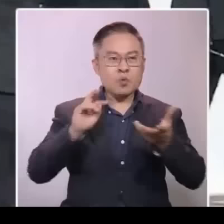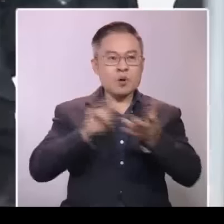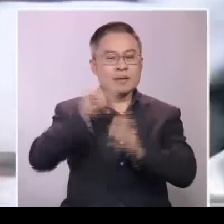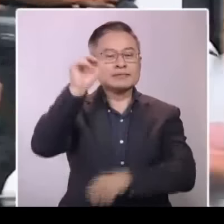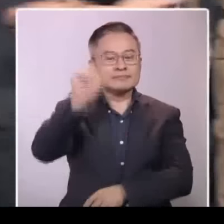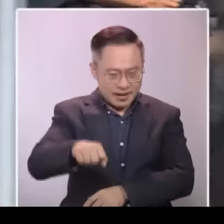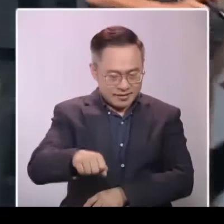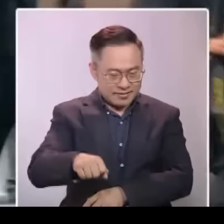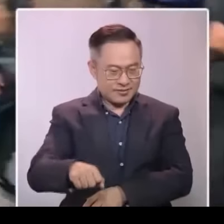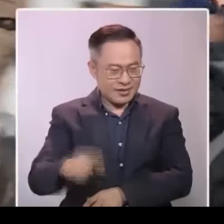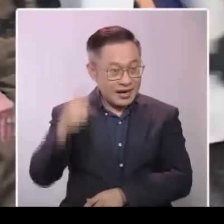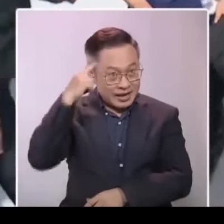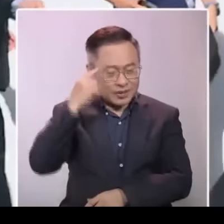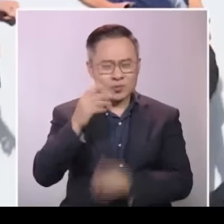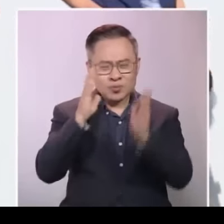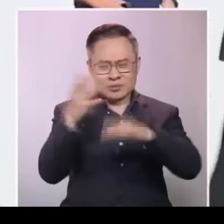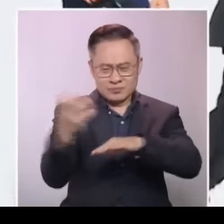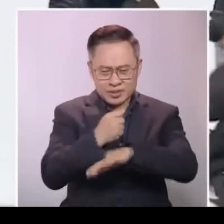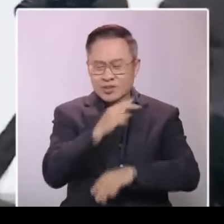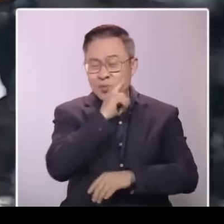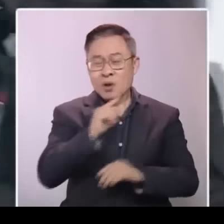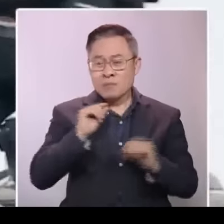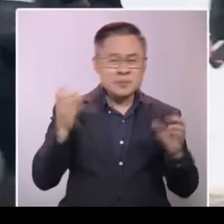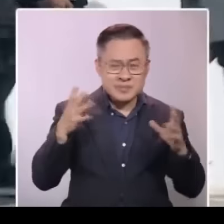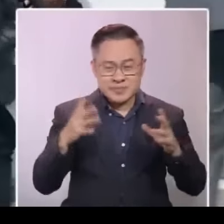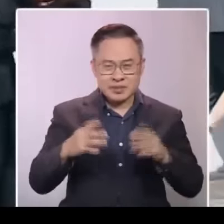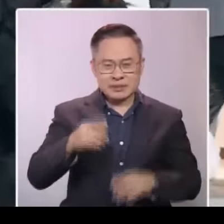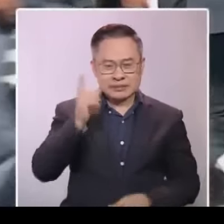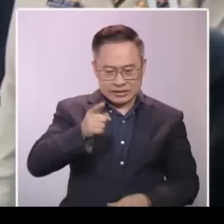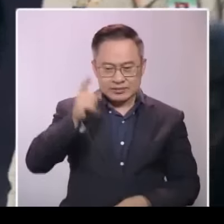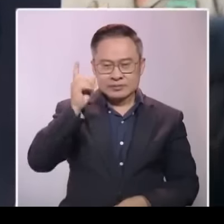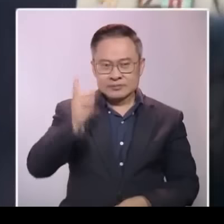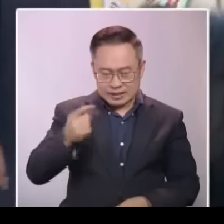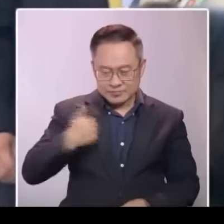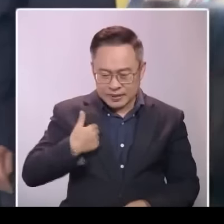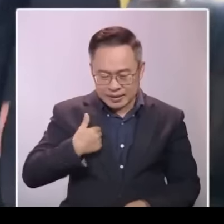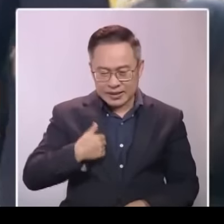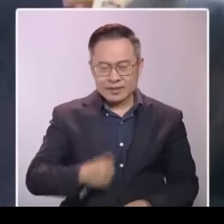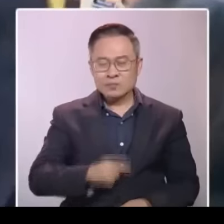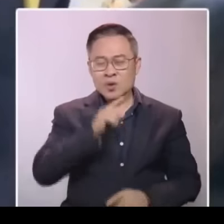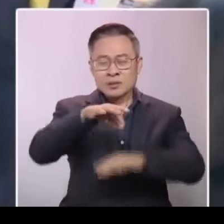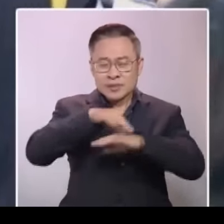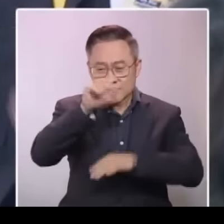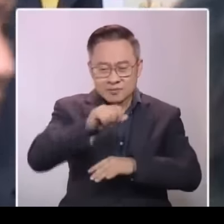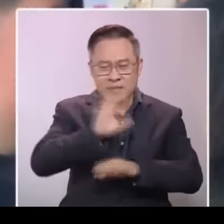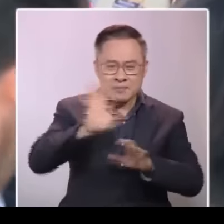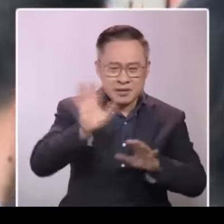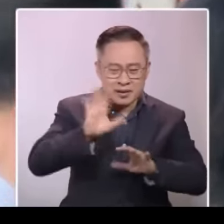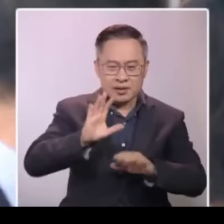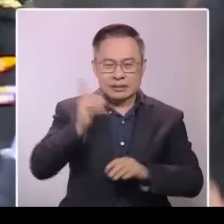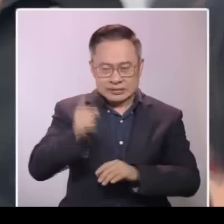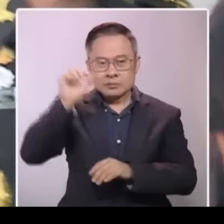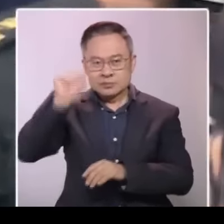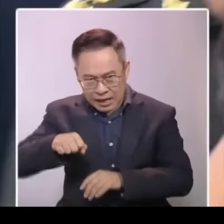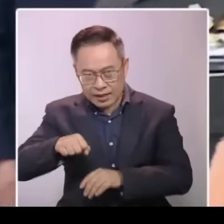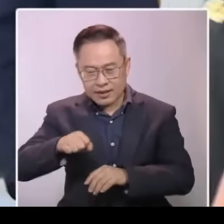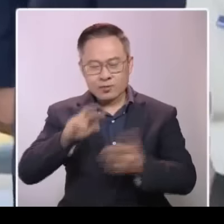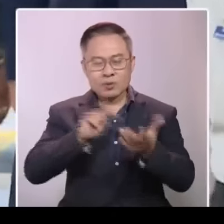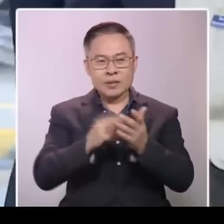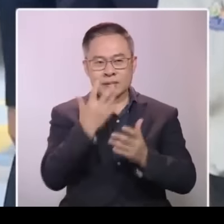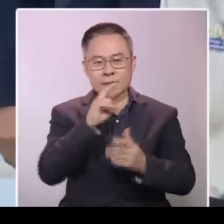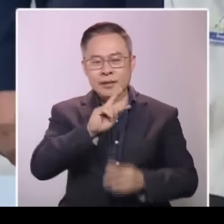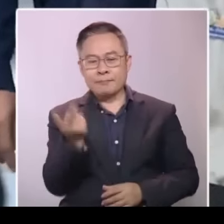ว่าอย่างนั้นแล้วก็มีคนผู้สื่อข่าวเขาก็ตั้งข้อสังเกตกันว่าเอ๊ะในจำนวนเนี้ยช่วงเช้าที่ผ่านมาเนี่ยคนที่